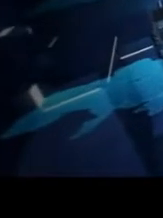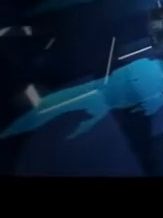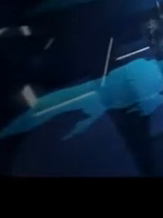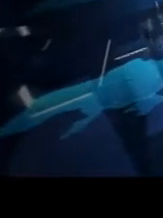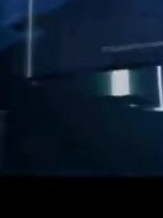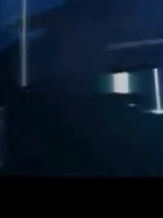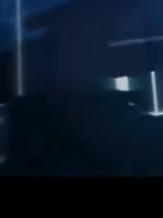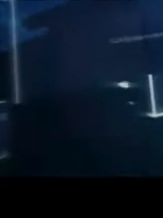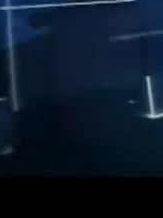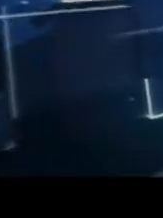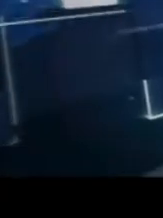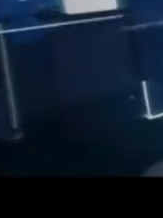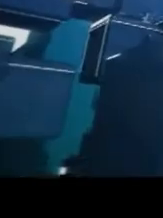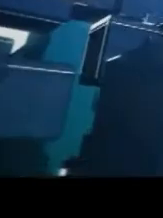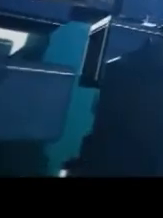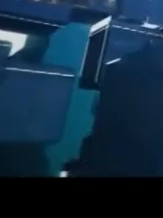Музика